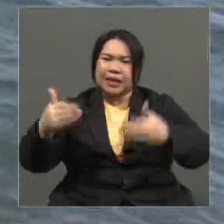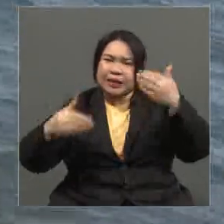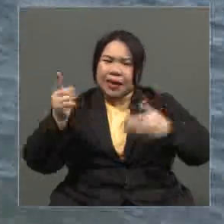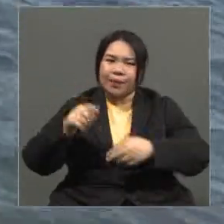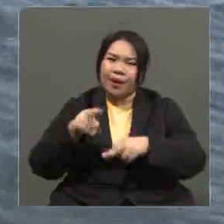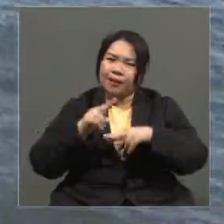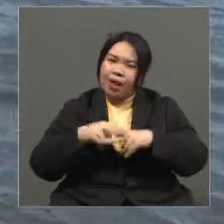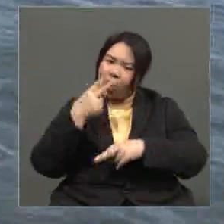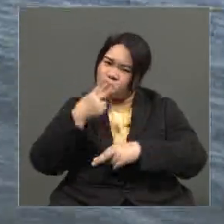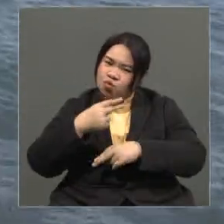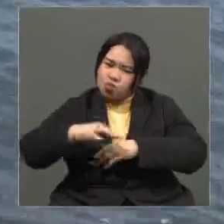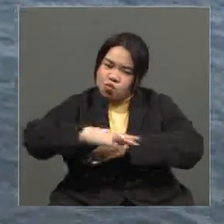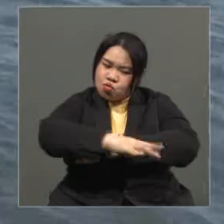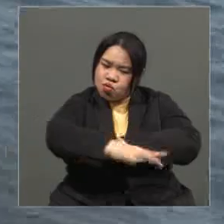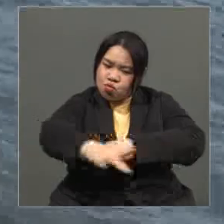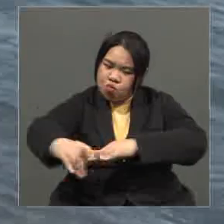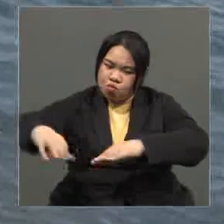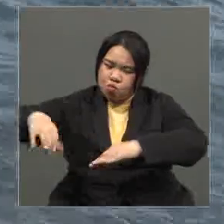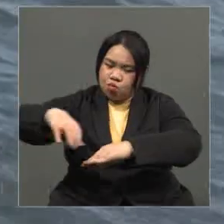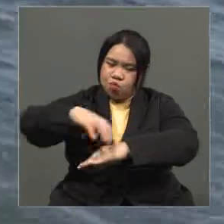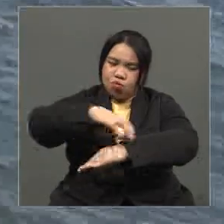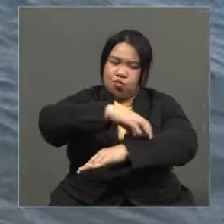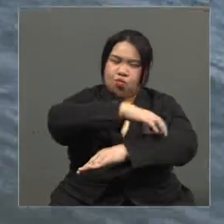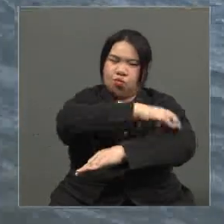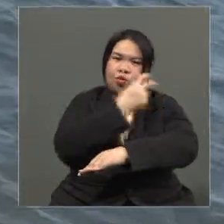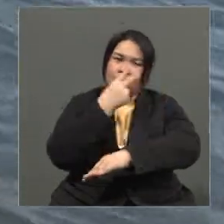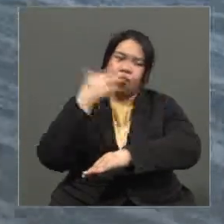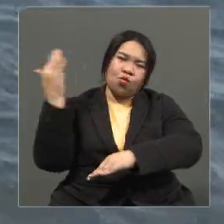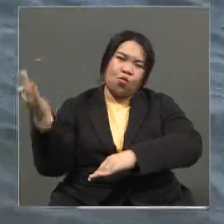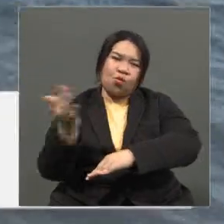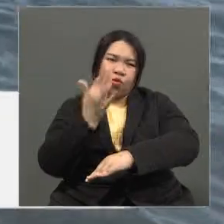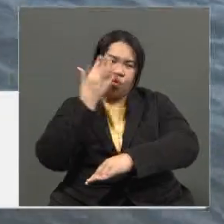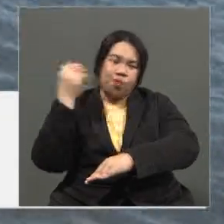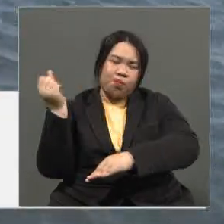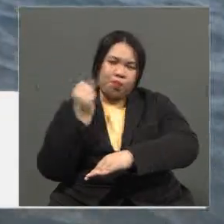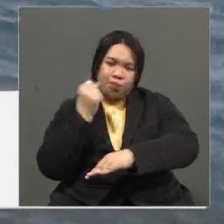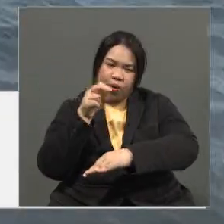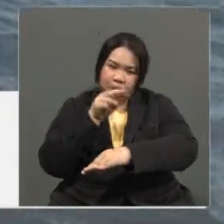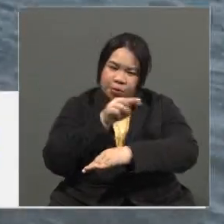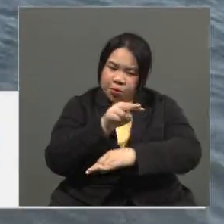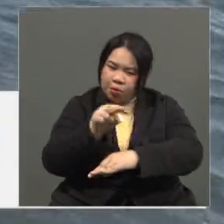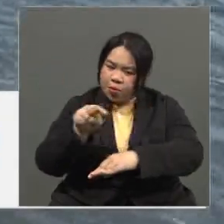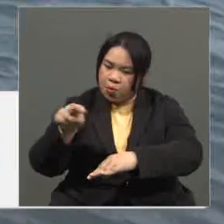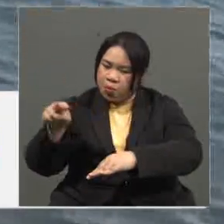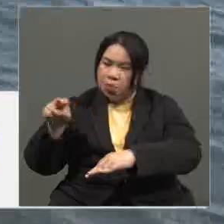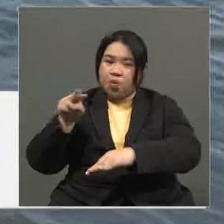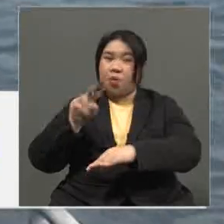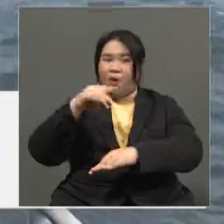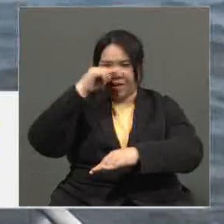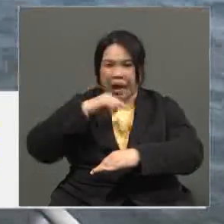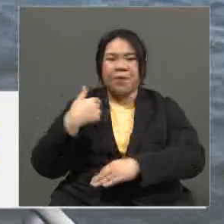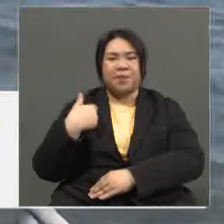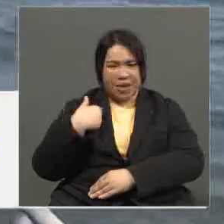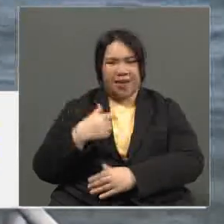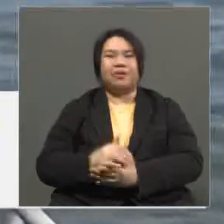รถไฟลอยน้ำนะคะเชิญชวนพี่น้องประชาชนมาสัมผัสลมหนาวเส้นทางอันซีนหนึ่งเดียวของเมืองไทยก็คือนั่งรถ